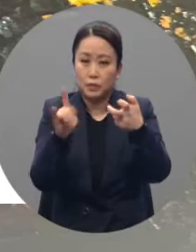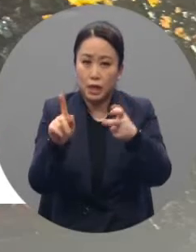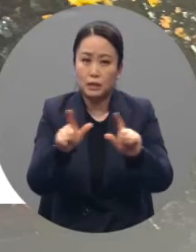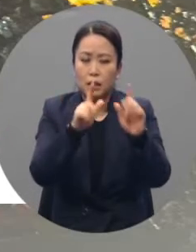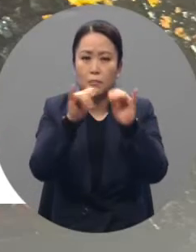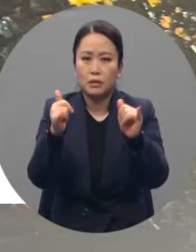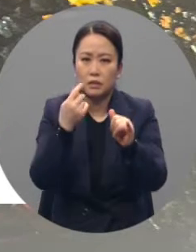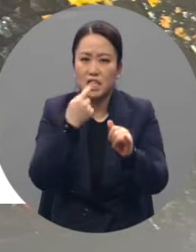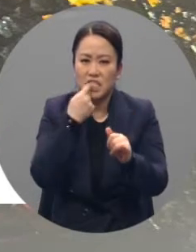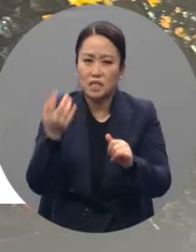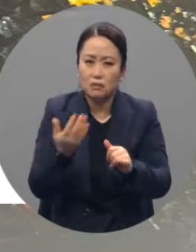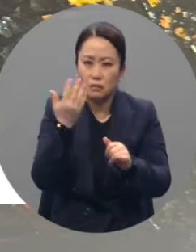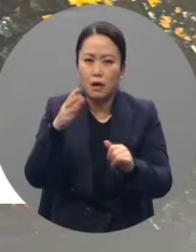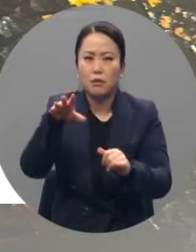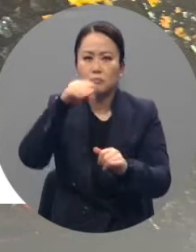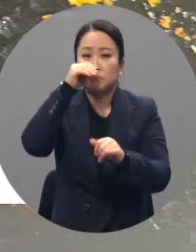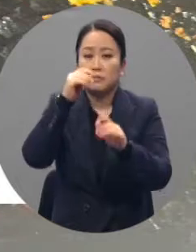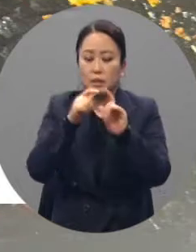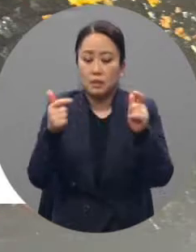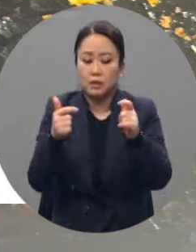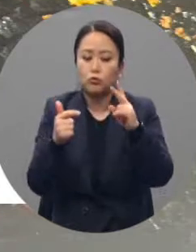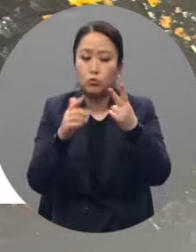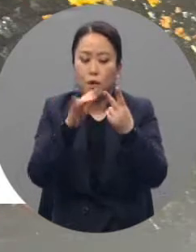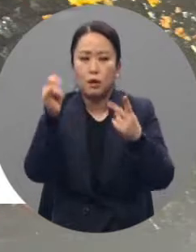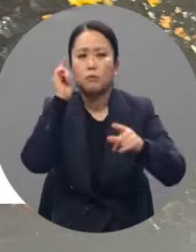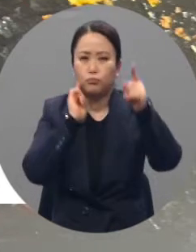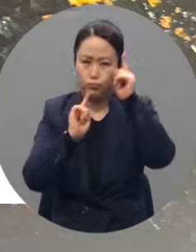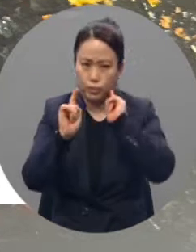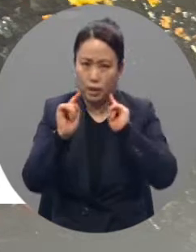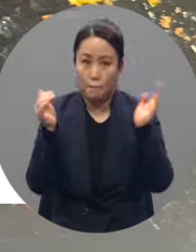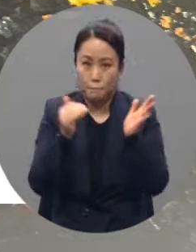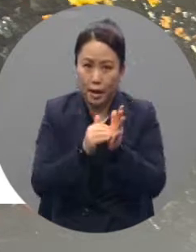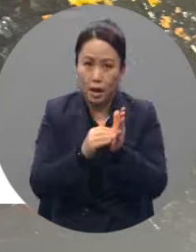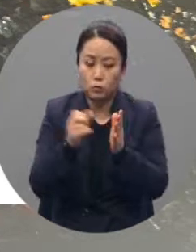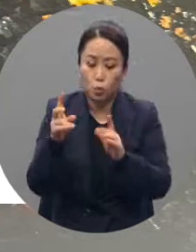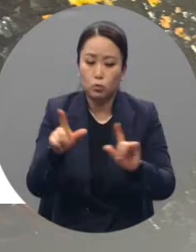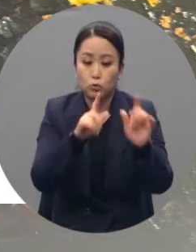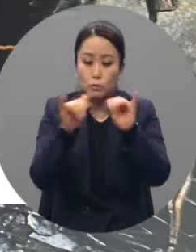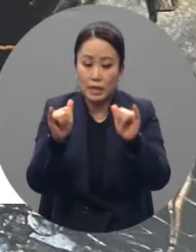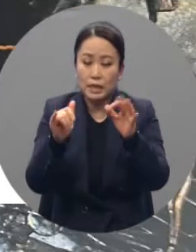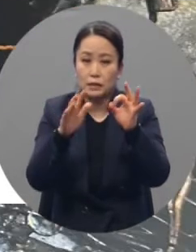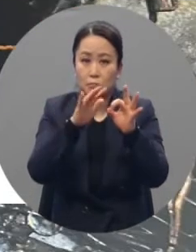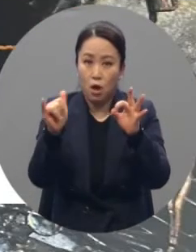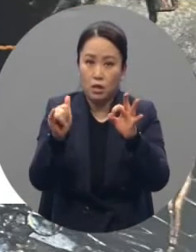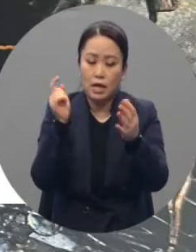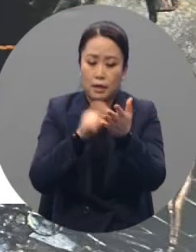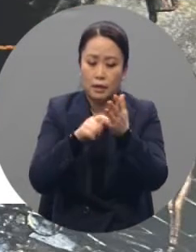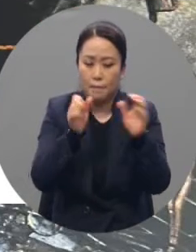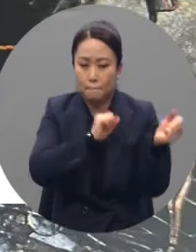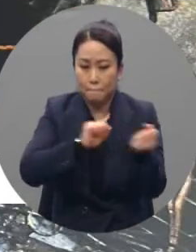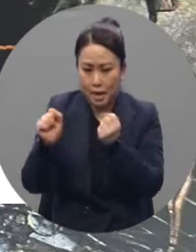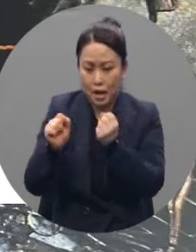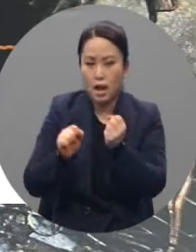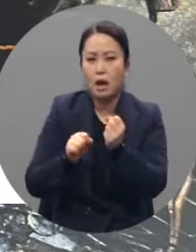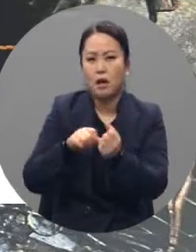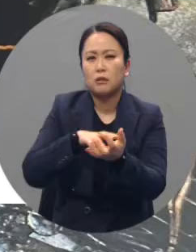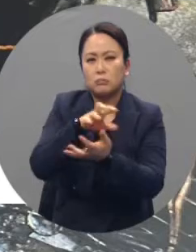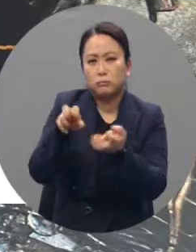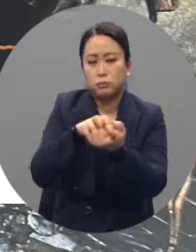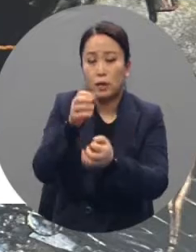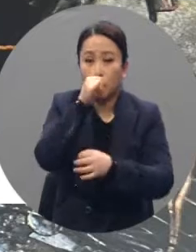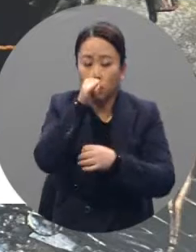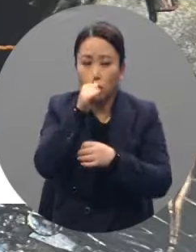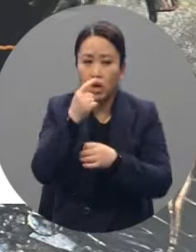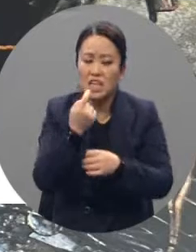주민이 연기를 들이마시는 등 2명이 부상을 당했고 주민 10여 명이 긴급 대피 소동을 벌였습니다.